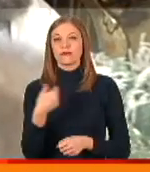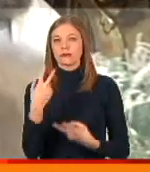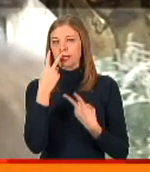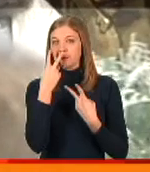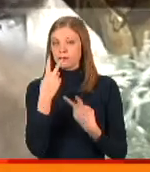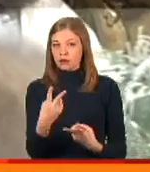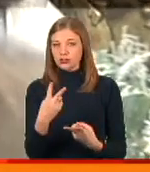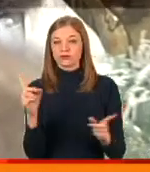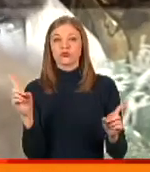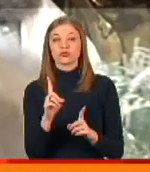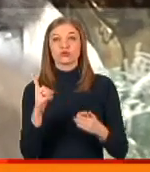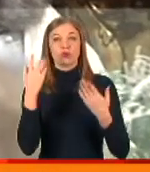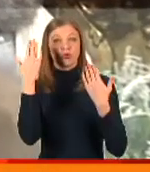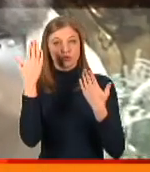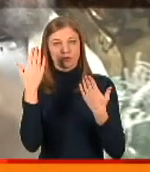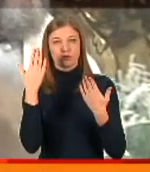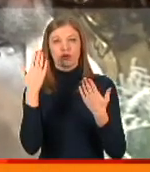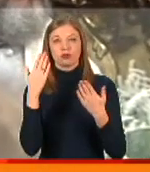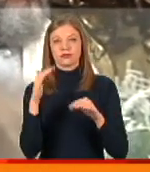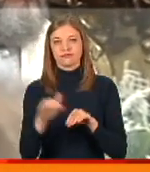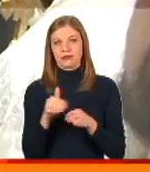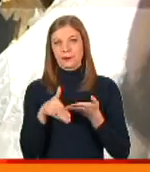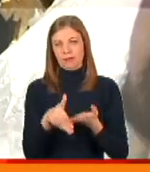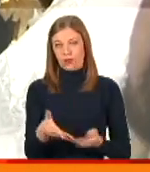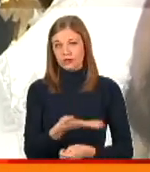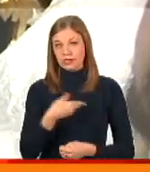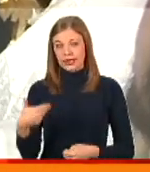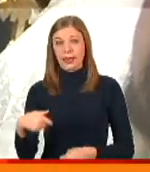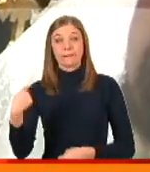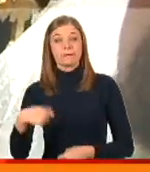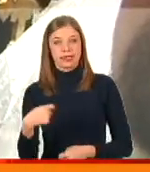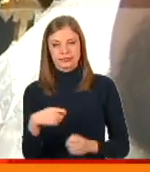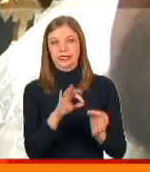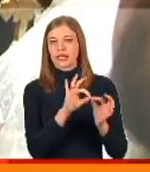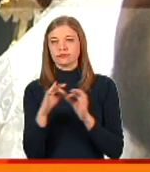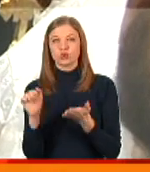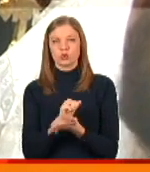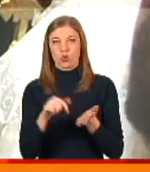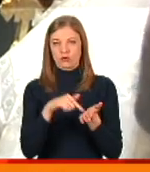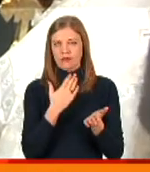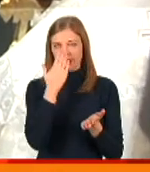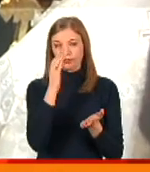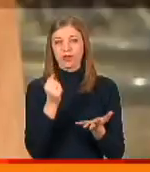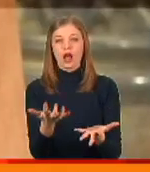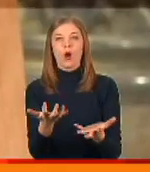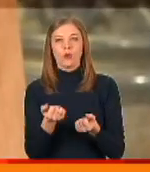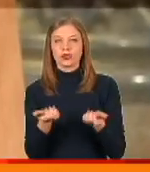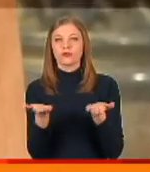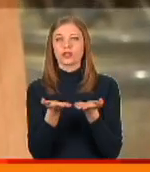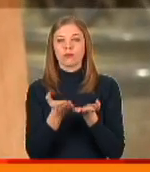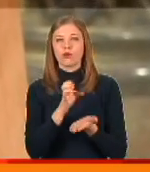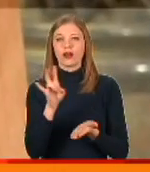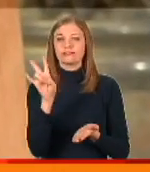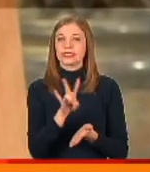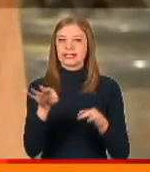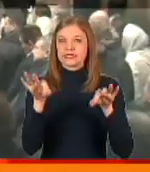бачимо, що Господь благодіє нам. Президент цитує текст Томосу, а його отримання порівнює з хрещенням